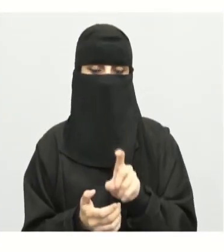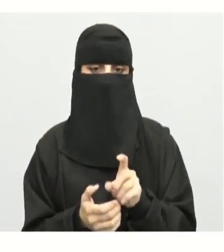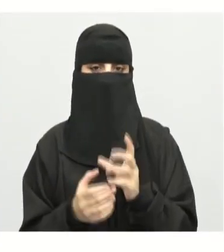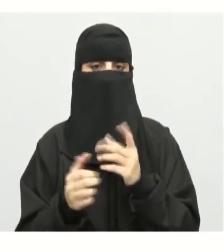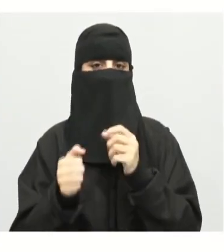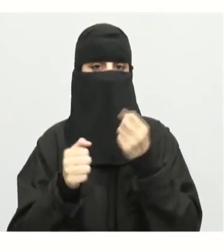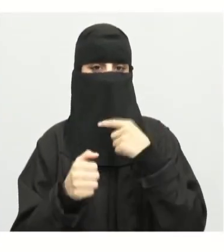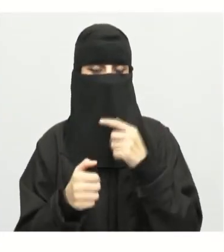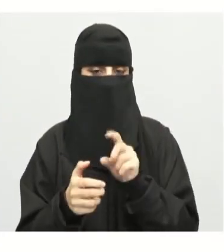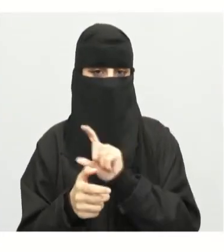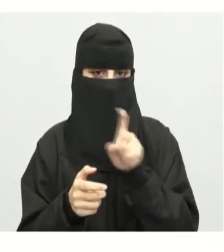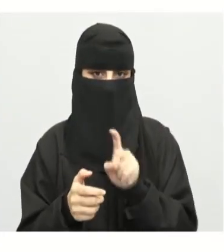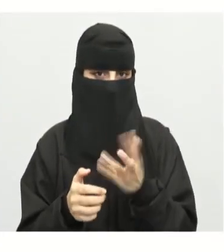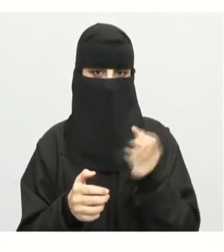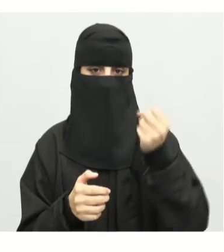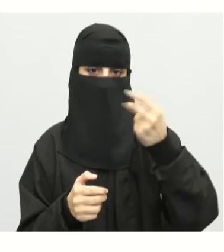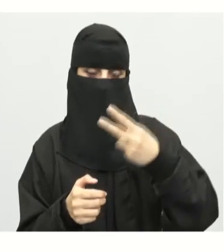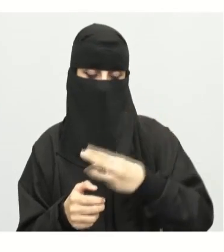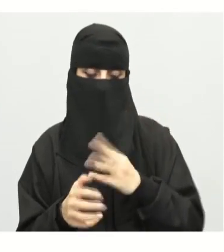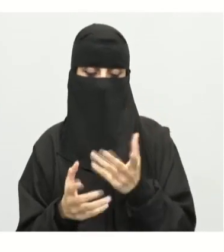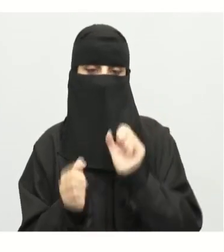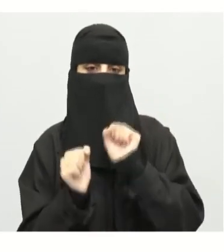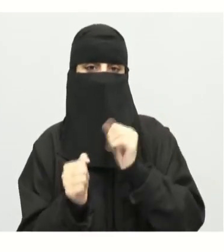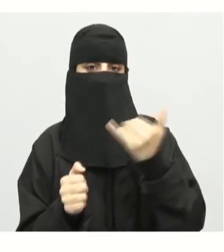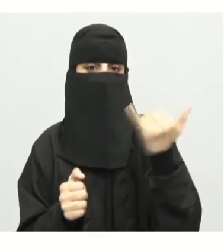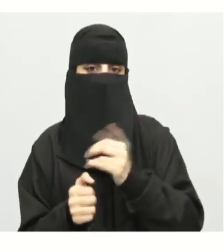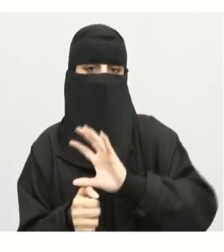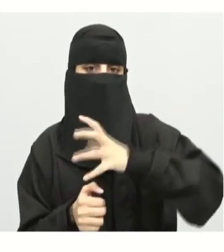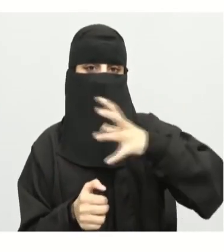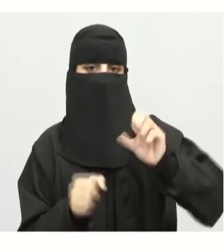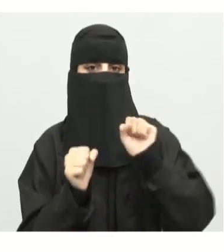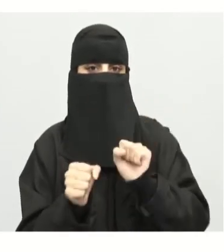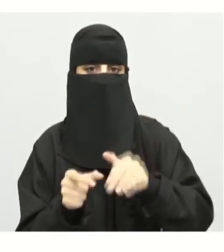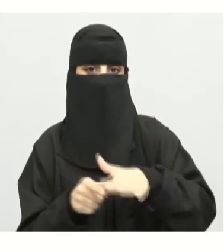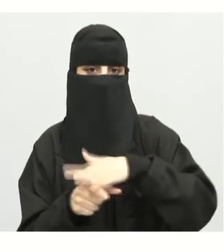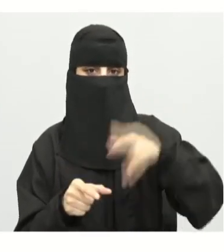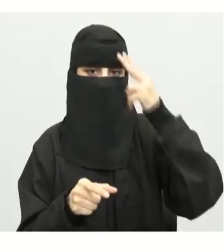عدوا عددي اهم الجبال في وطني المملكه العربيه السعوديه